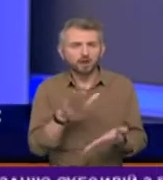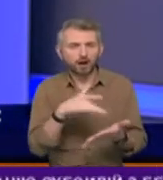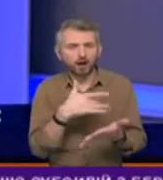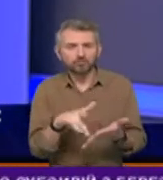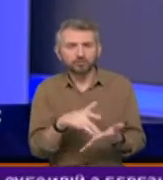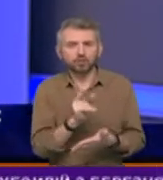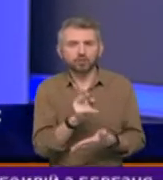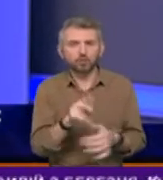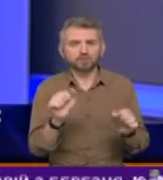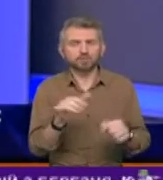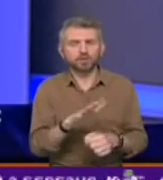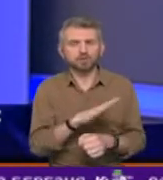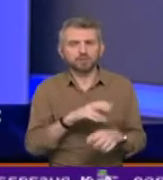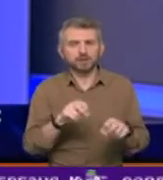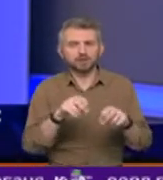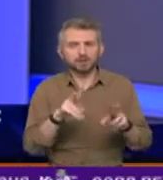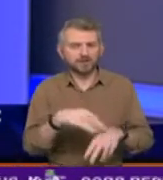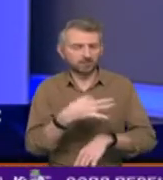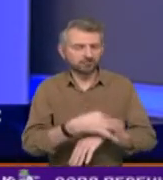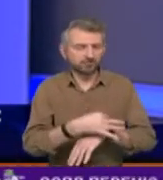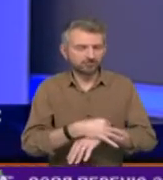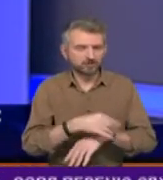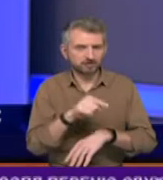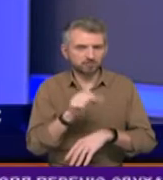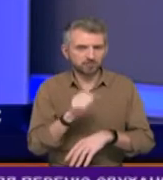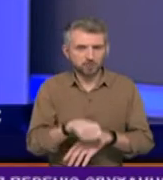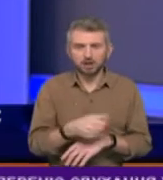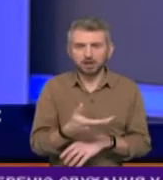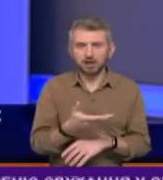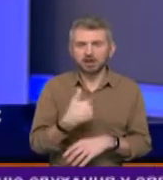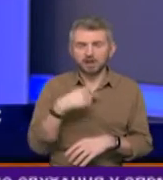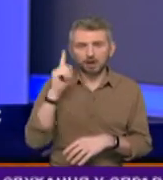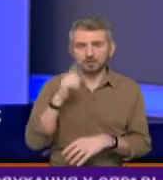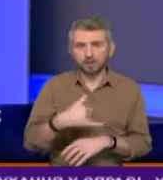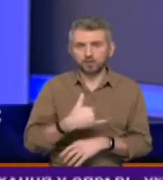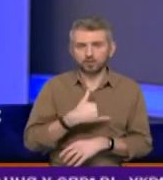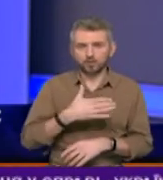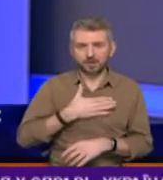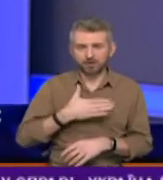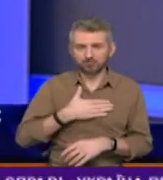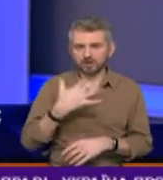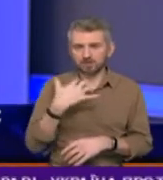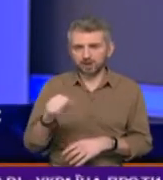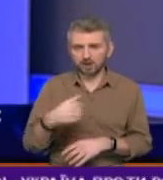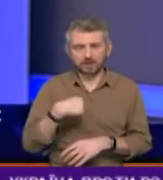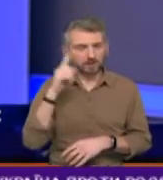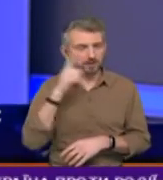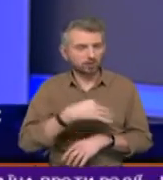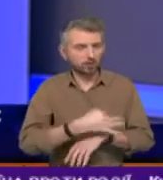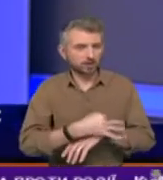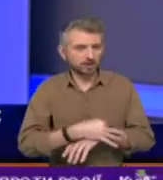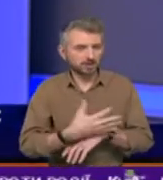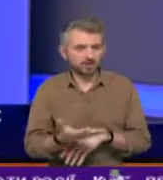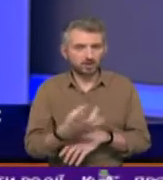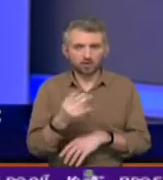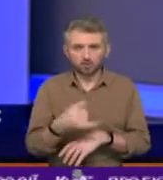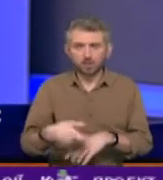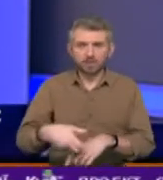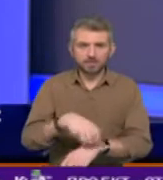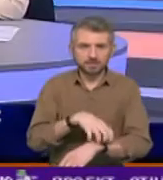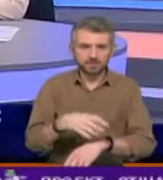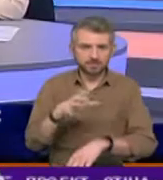Знаєте, дуже хочеться донести глядачам той факт, що в Польщі багато дуже низькопробних закладів вищої освіти, які видають себе... Це загально відомо вже,